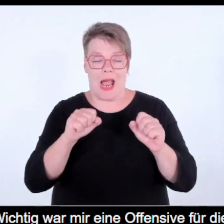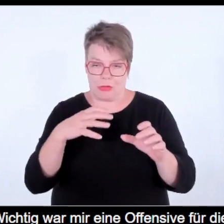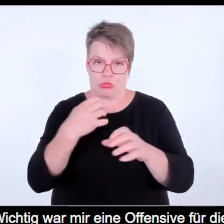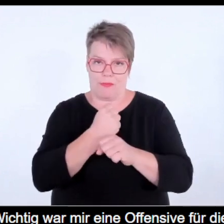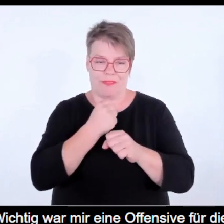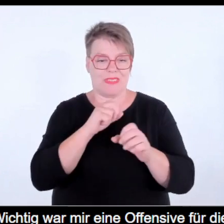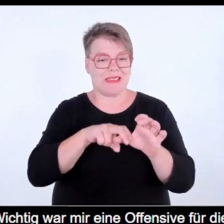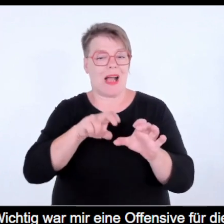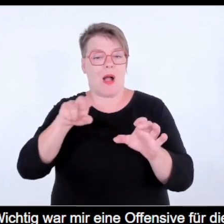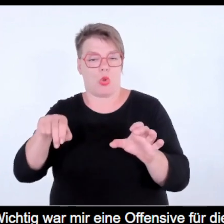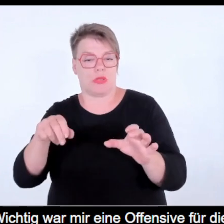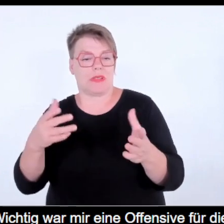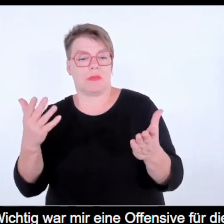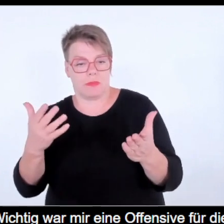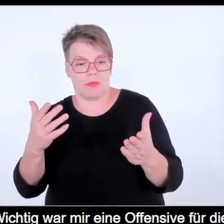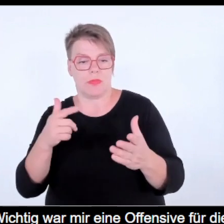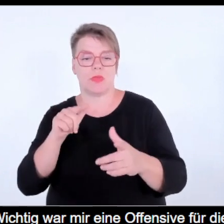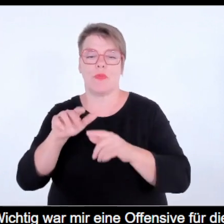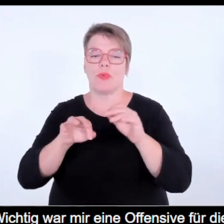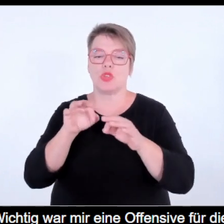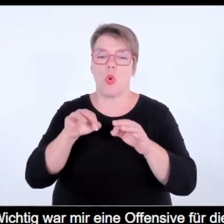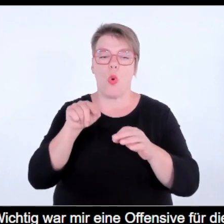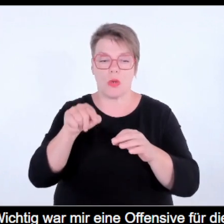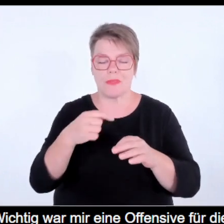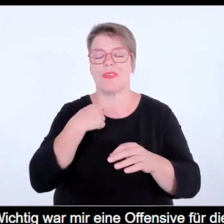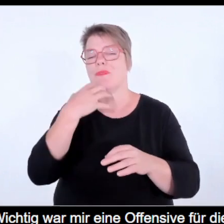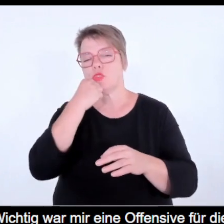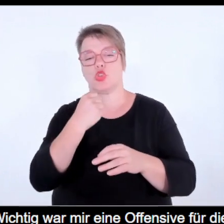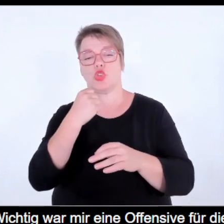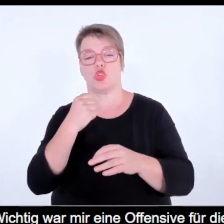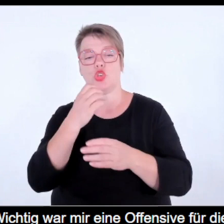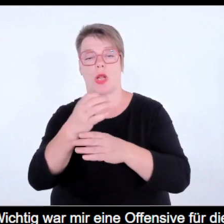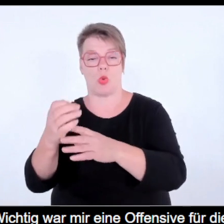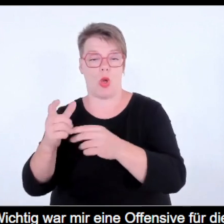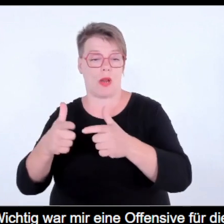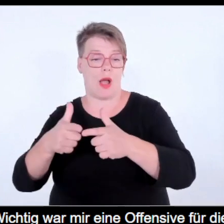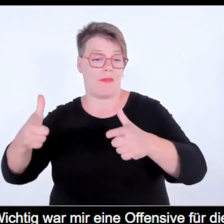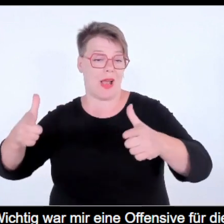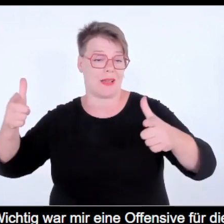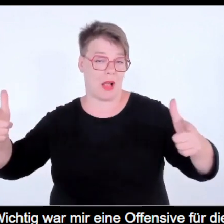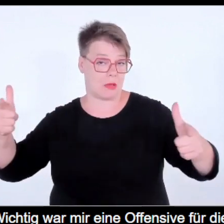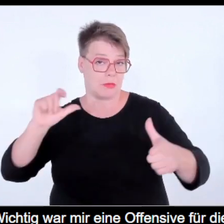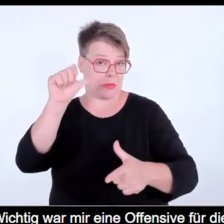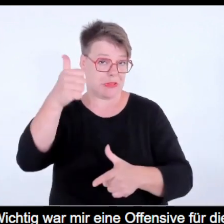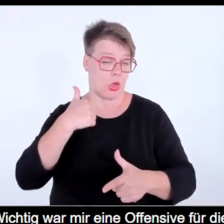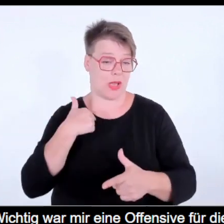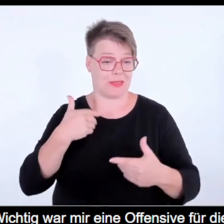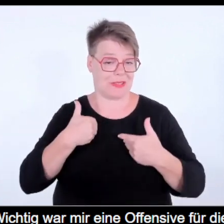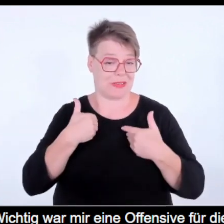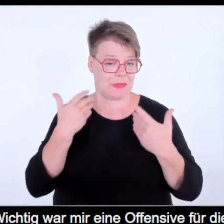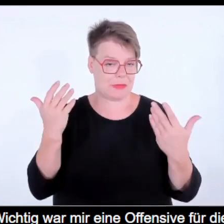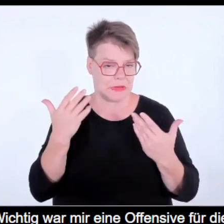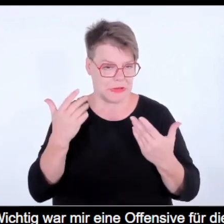Region sind mit den besten Noten. 41 Prozent der Befragten vergeben die Note 1 und 2. Auch in den sonstigen